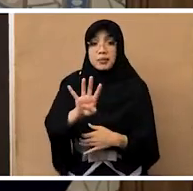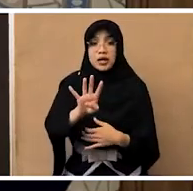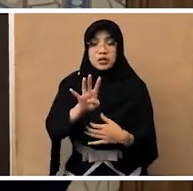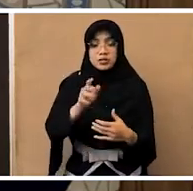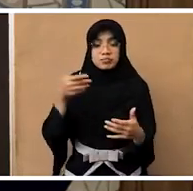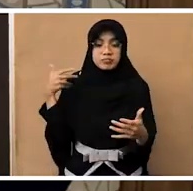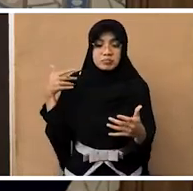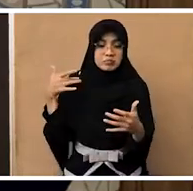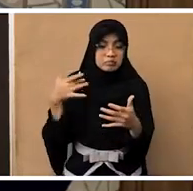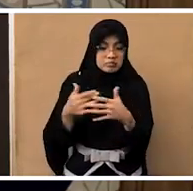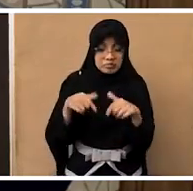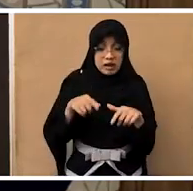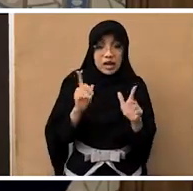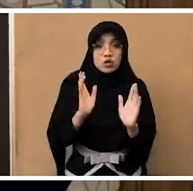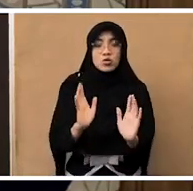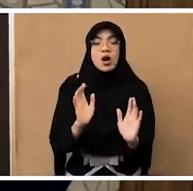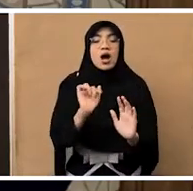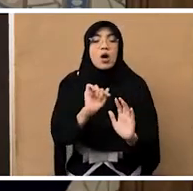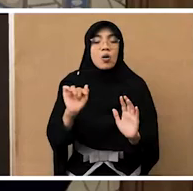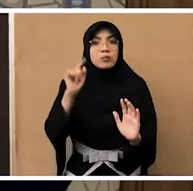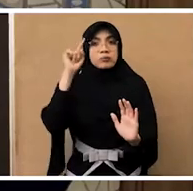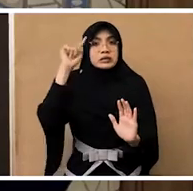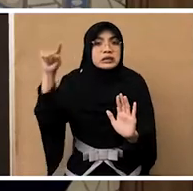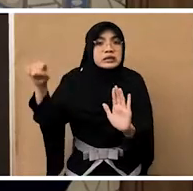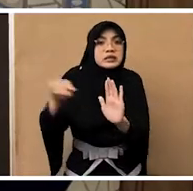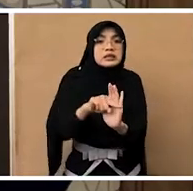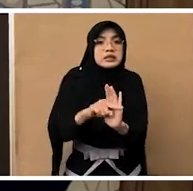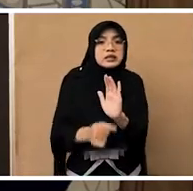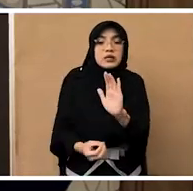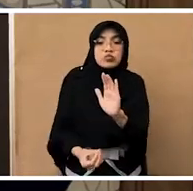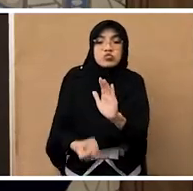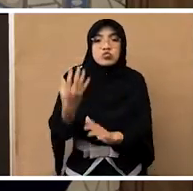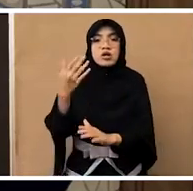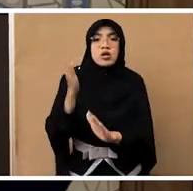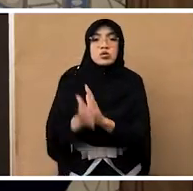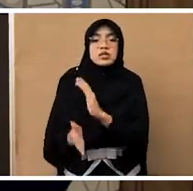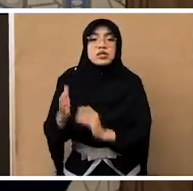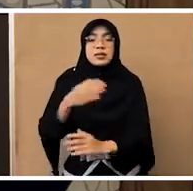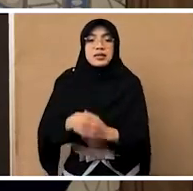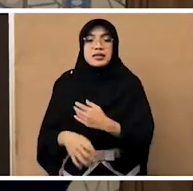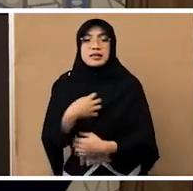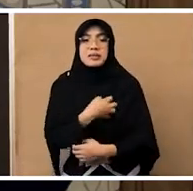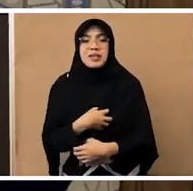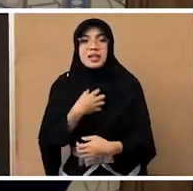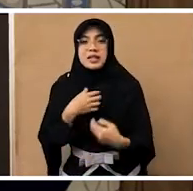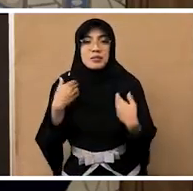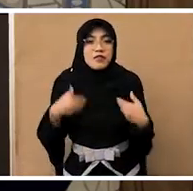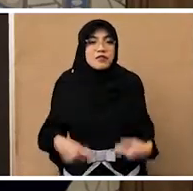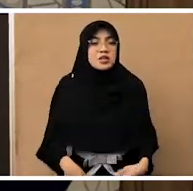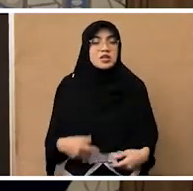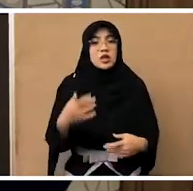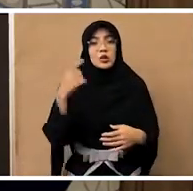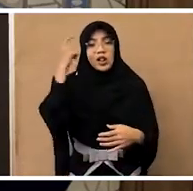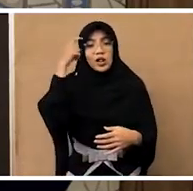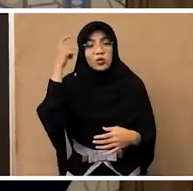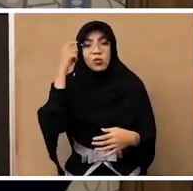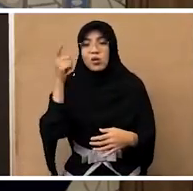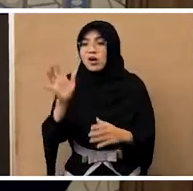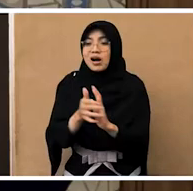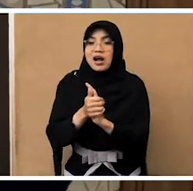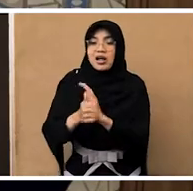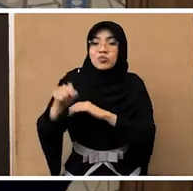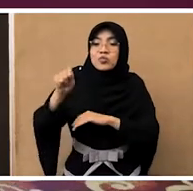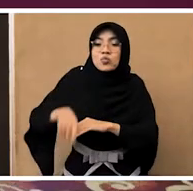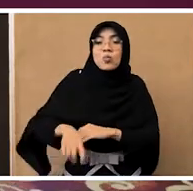ada sampai sekarang adalah stigma yang dilekatkan kepada penyandang 11 mental intercon bahwa mereka nggak cakap hukum ketika misalkan